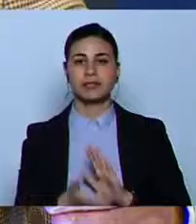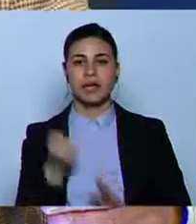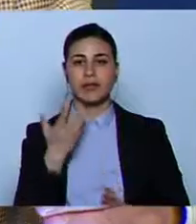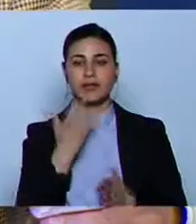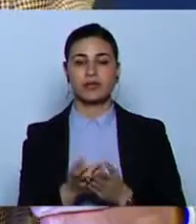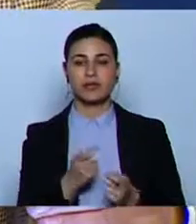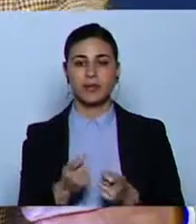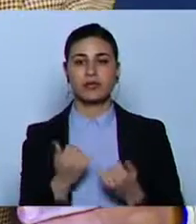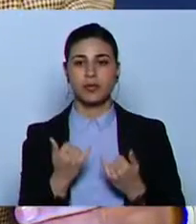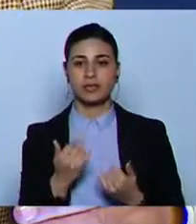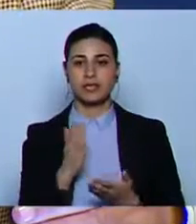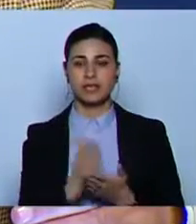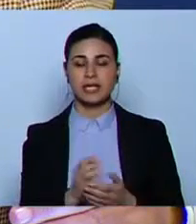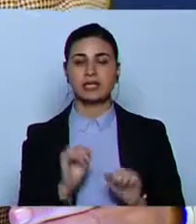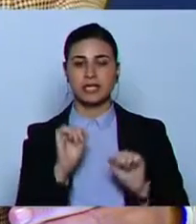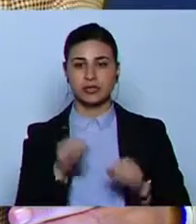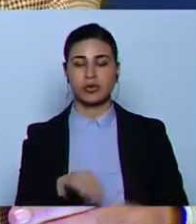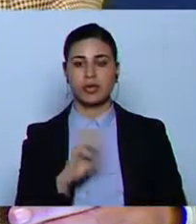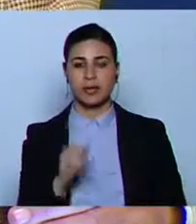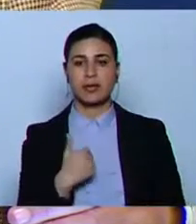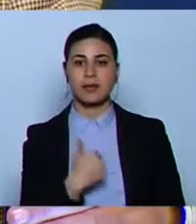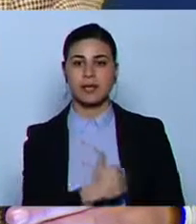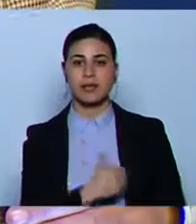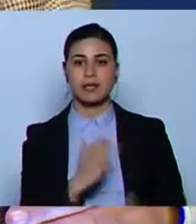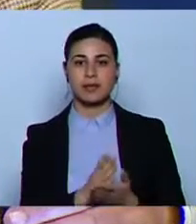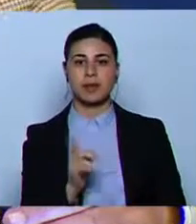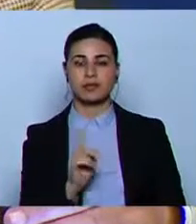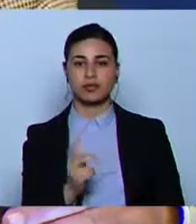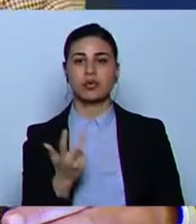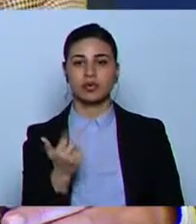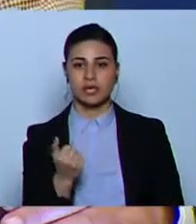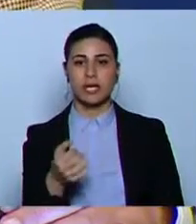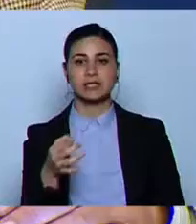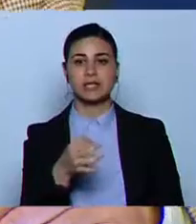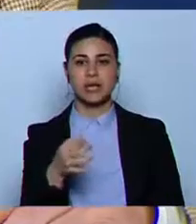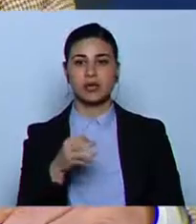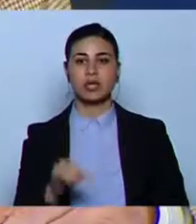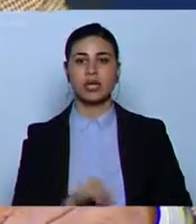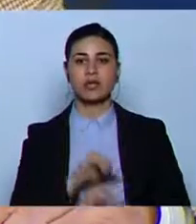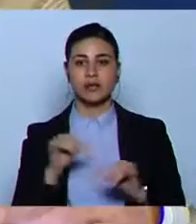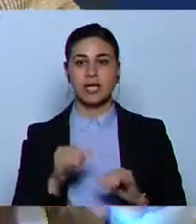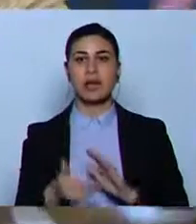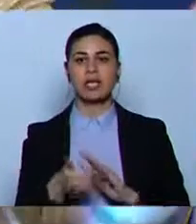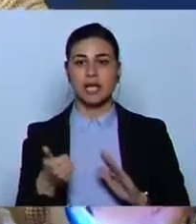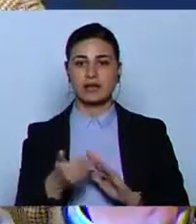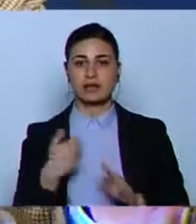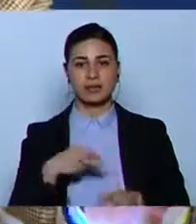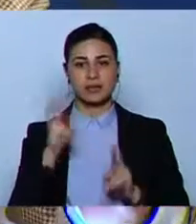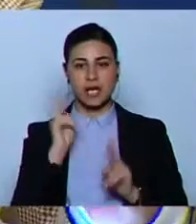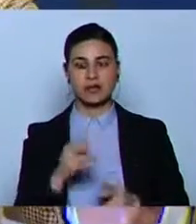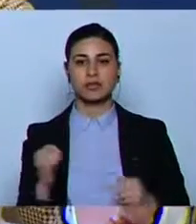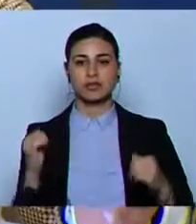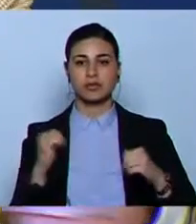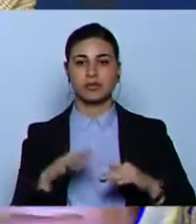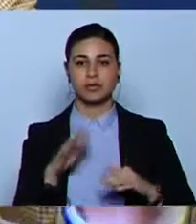თვითმმართველობა. დღეს არის საშუალება და იმეც ვიტოვებ, რომ დიახაც რეგიონული განვითარების სამინისტრო დაგვიძახებს, არ ვიცი, შევიკრიფებით